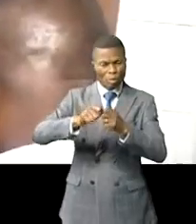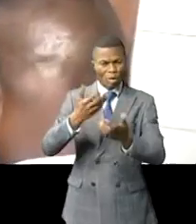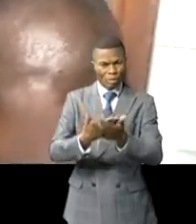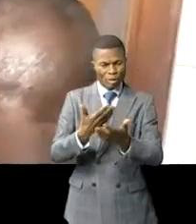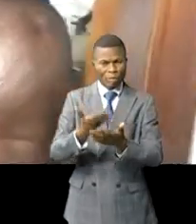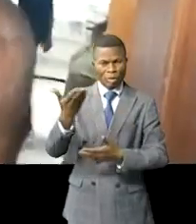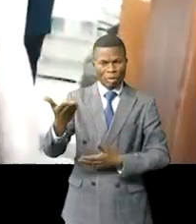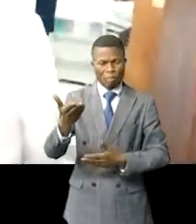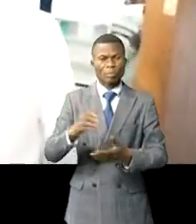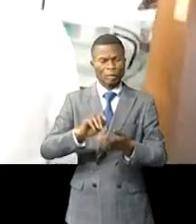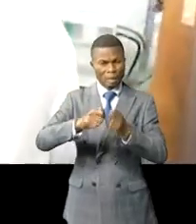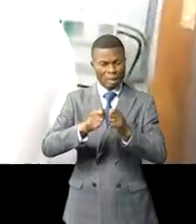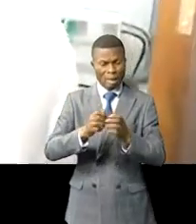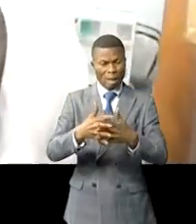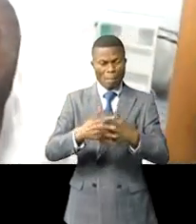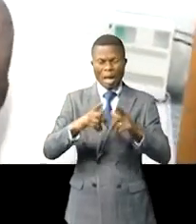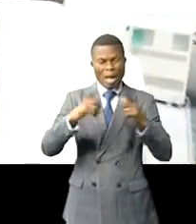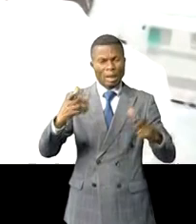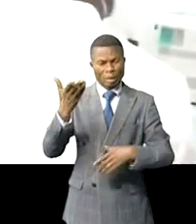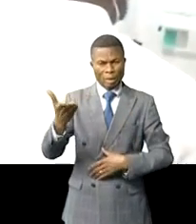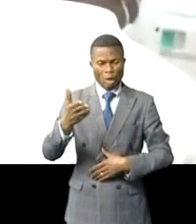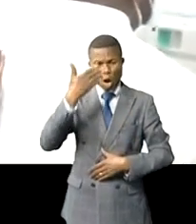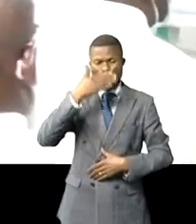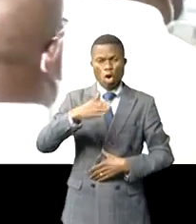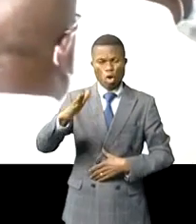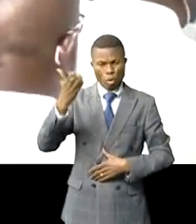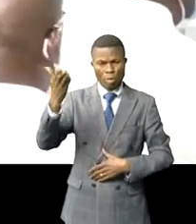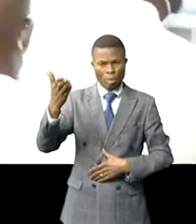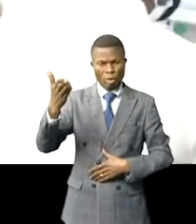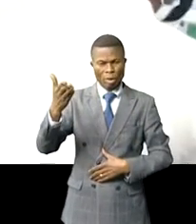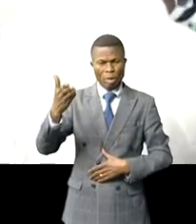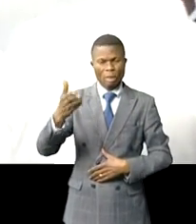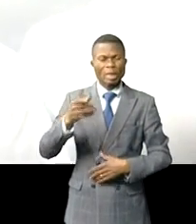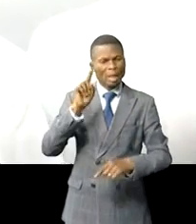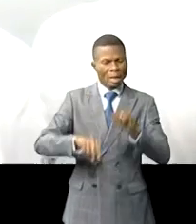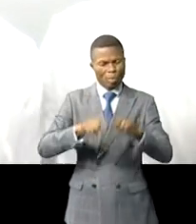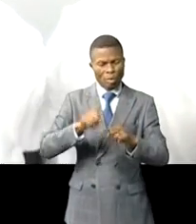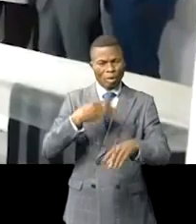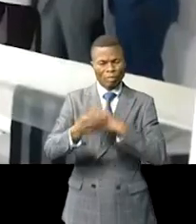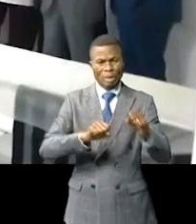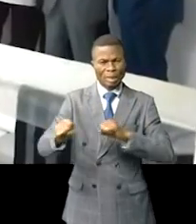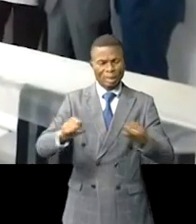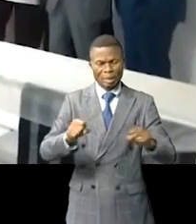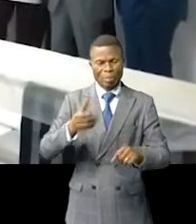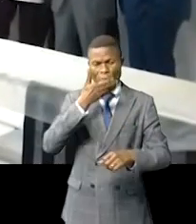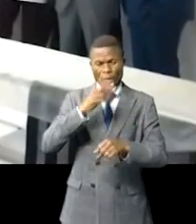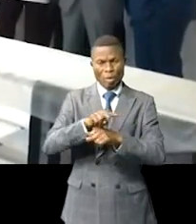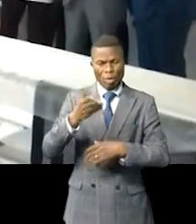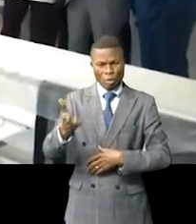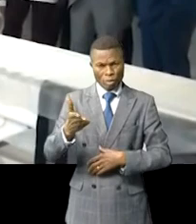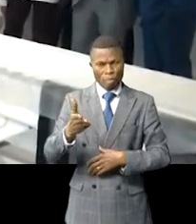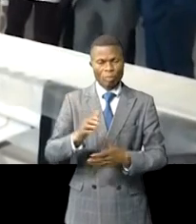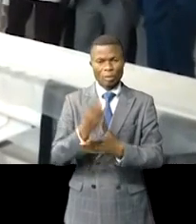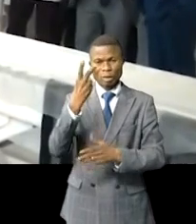exorbitant de la réparation de ces grosses machines, la clinique en elle seule était dans l'impossibilité de les réaliser. En panne durant